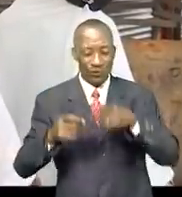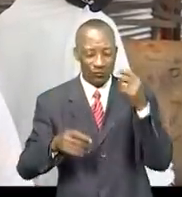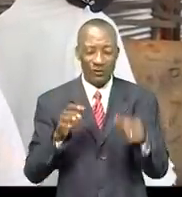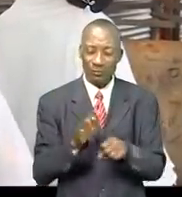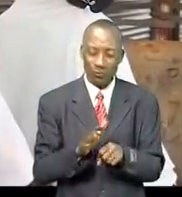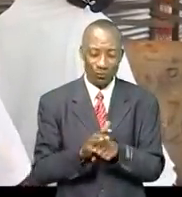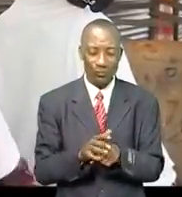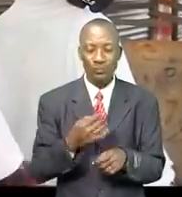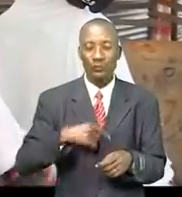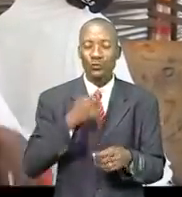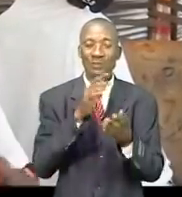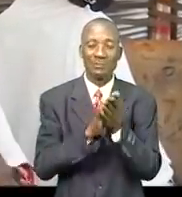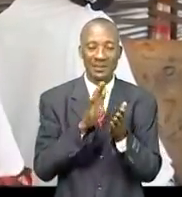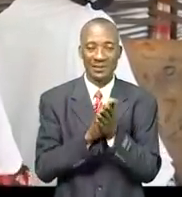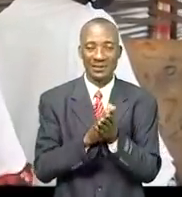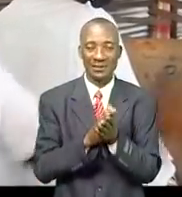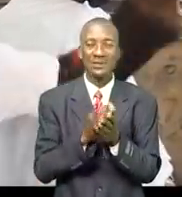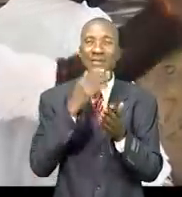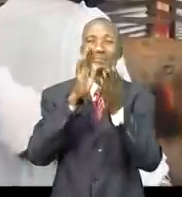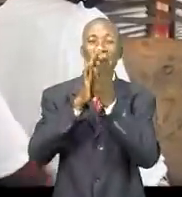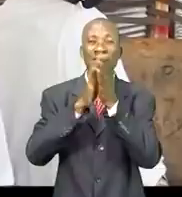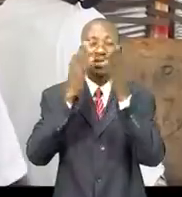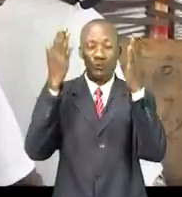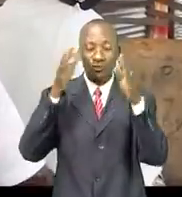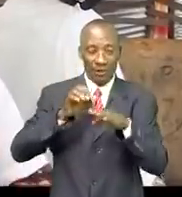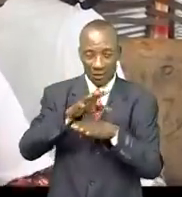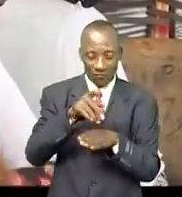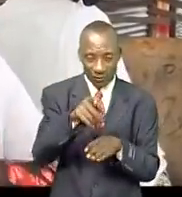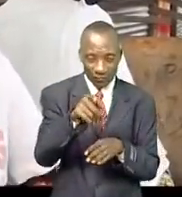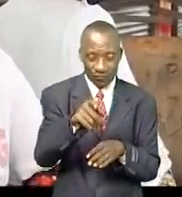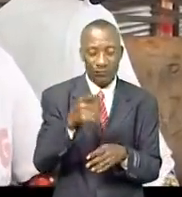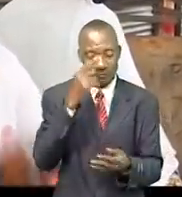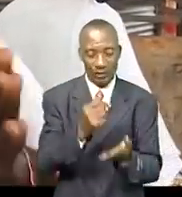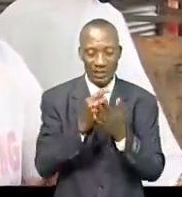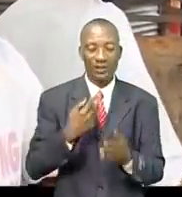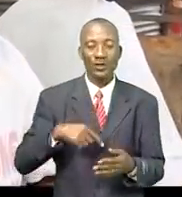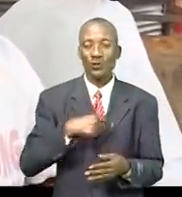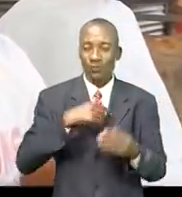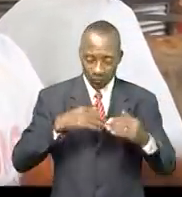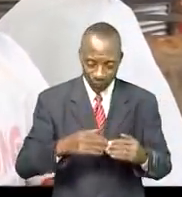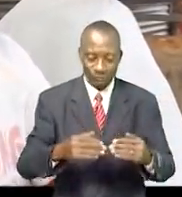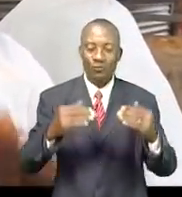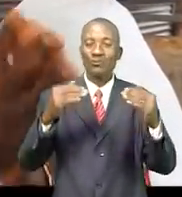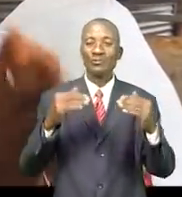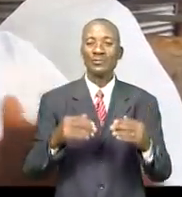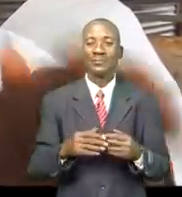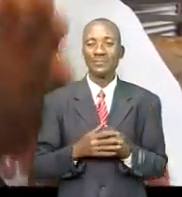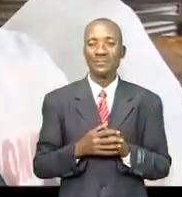Nous remercions Dieu de l'avoir envoyée, qu'elle puisse continuer à nous aider car nous souffrons beaucoup.